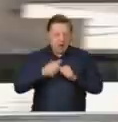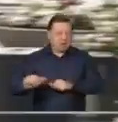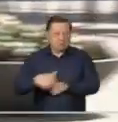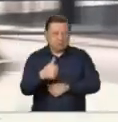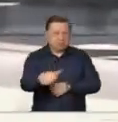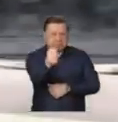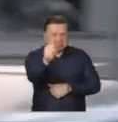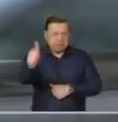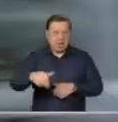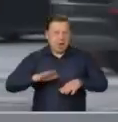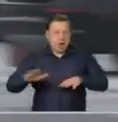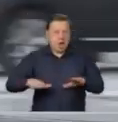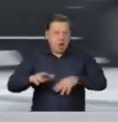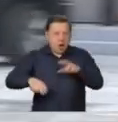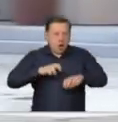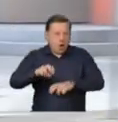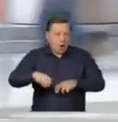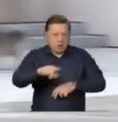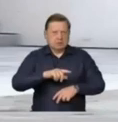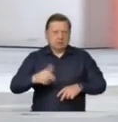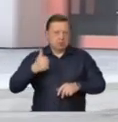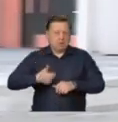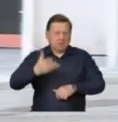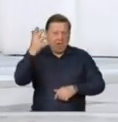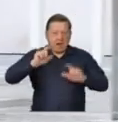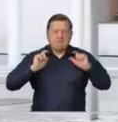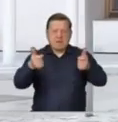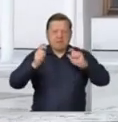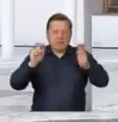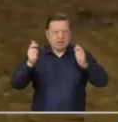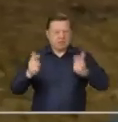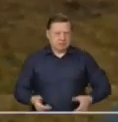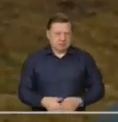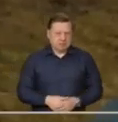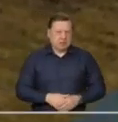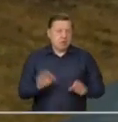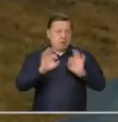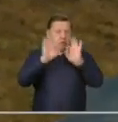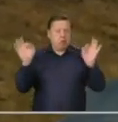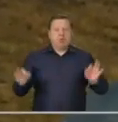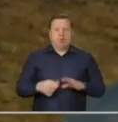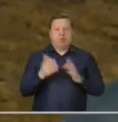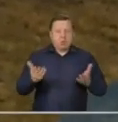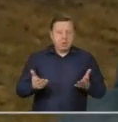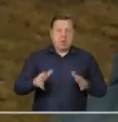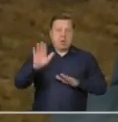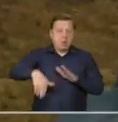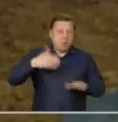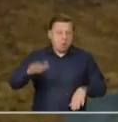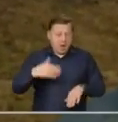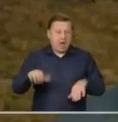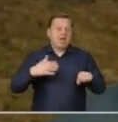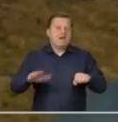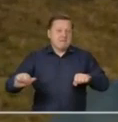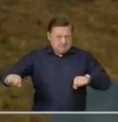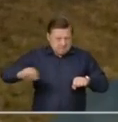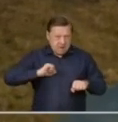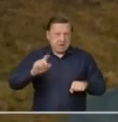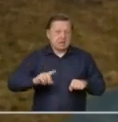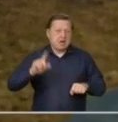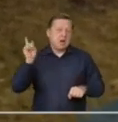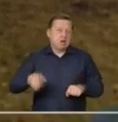jazdą po chodnikach spowodowała jednak w ostatnich latach sporo wypadków z ich udziałem. Generalnie hulajnogi fajna sprawa, tylko trzeba sobie